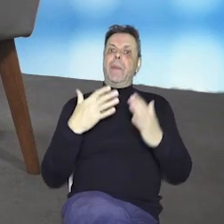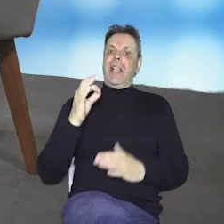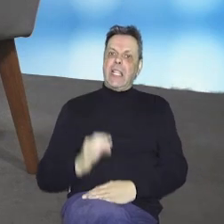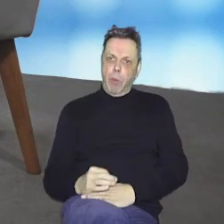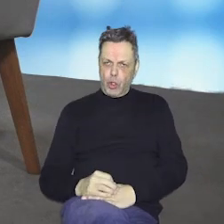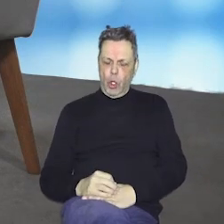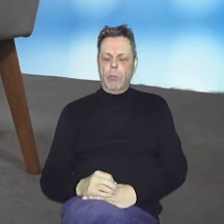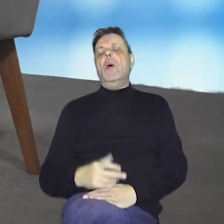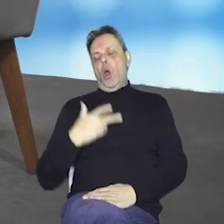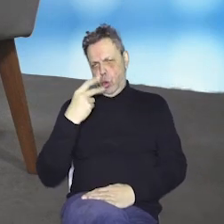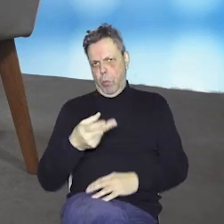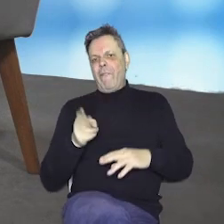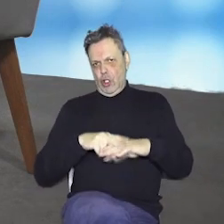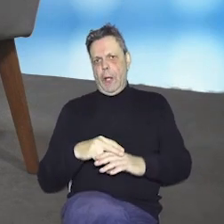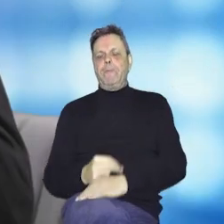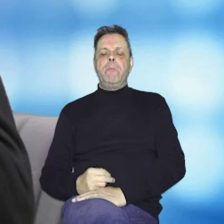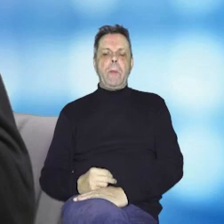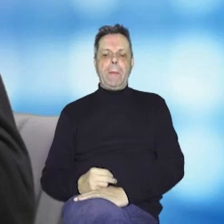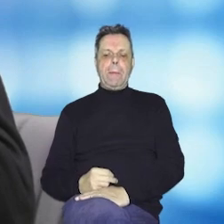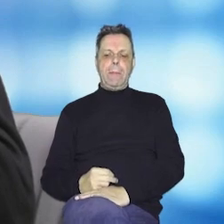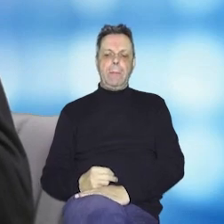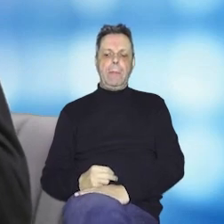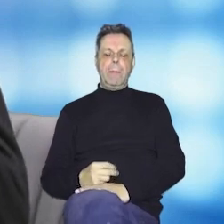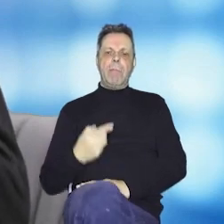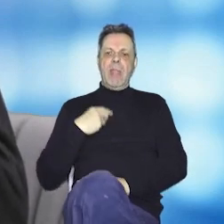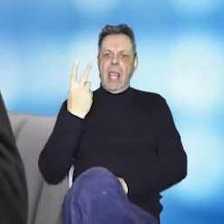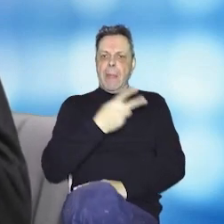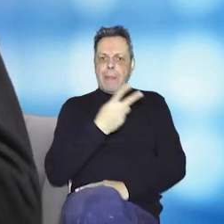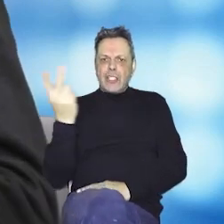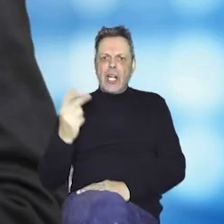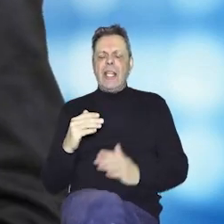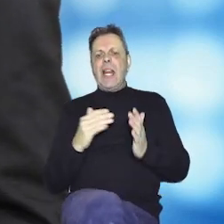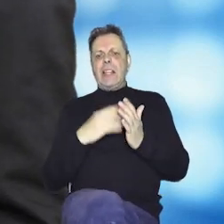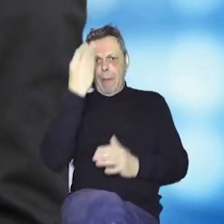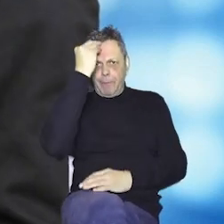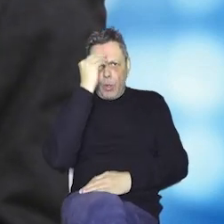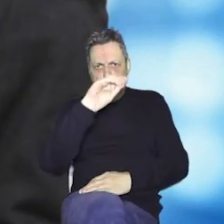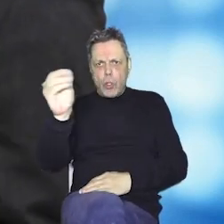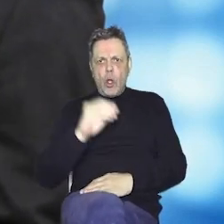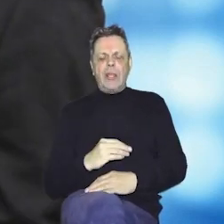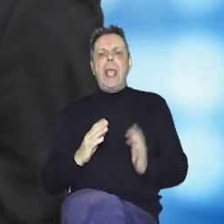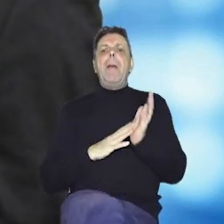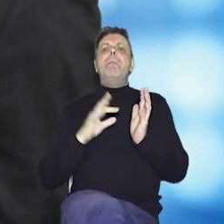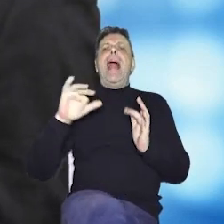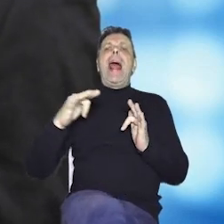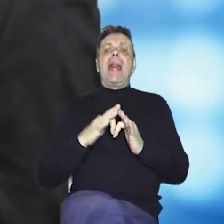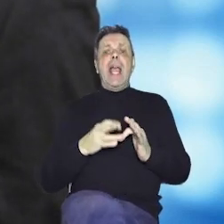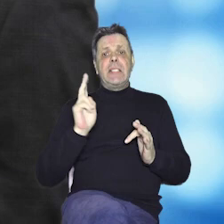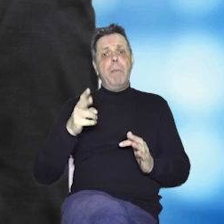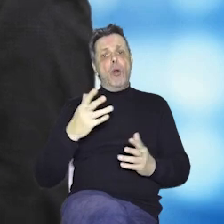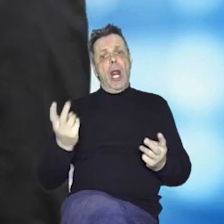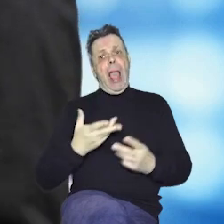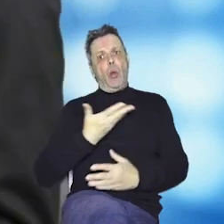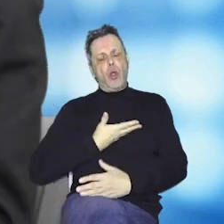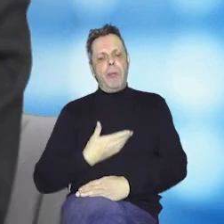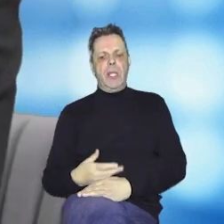dakle duplo veća. No, naše gledateljice i gledatelje trebamo upozoriti da se malariju može lako